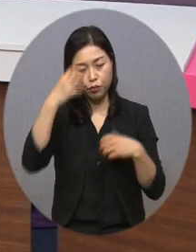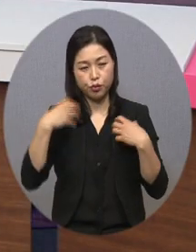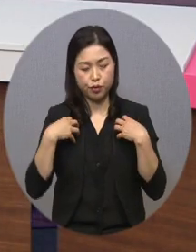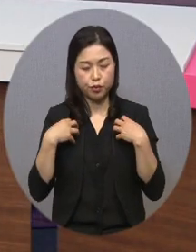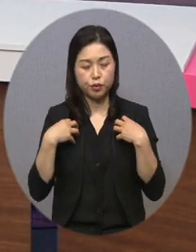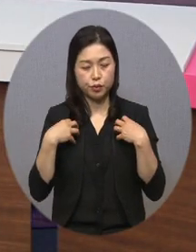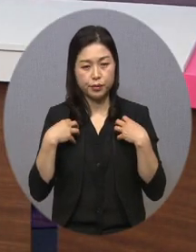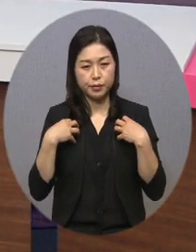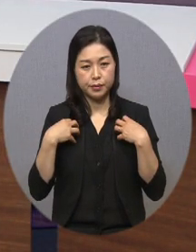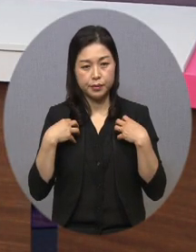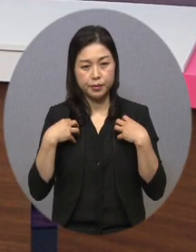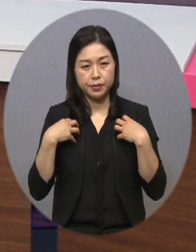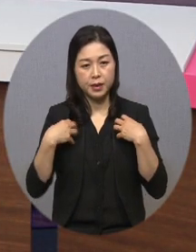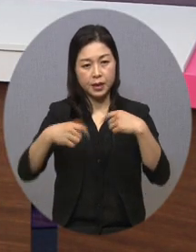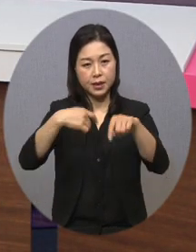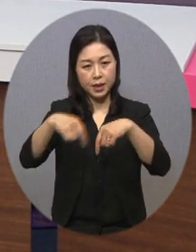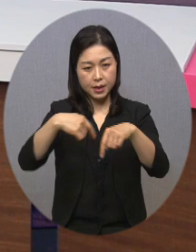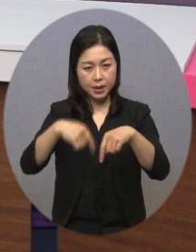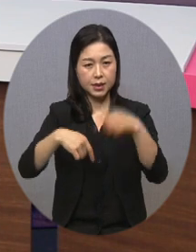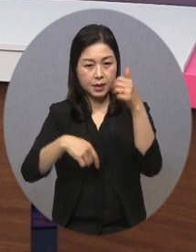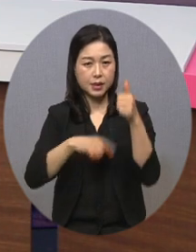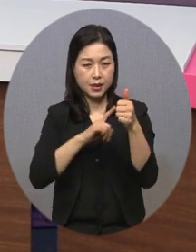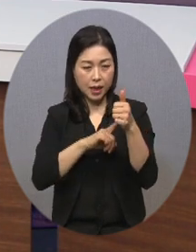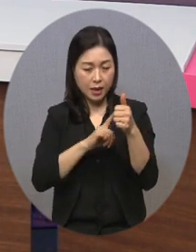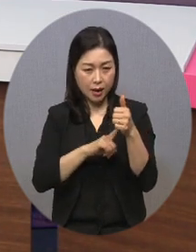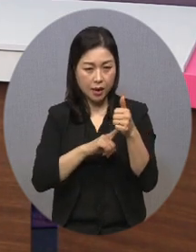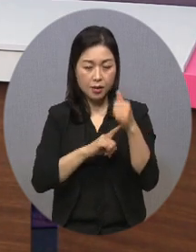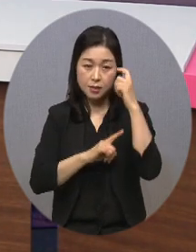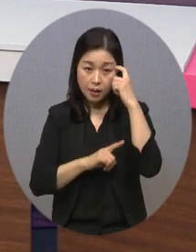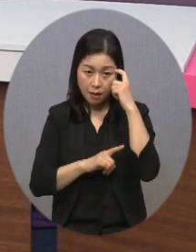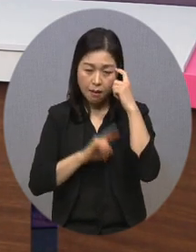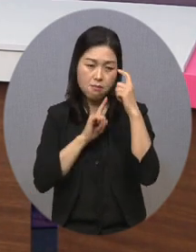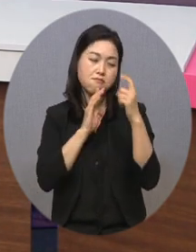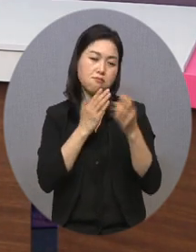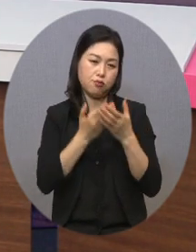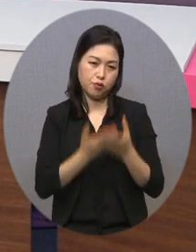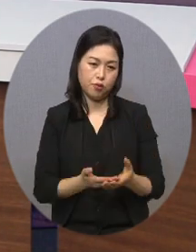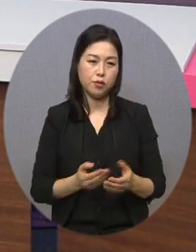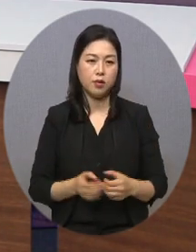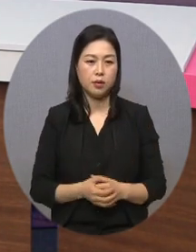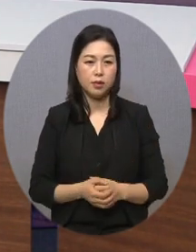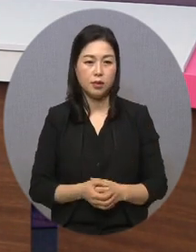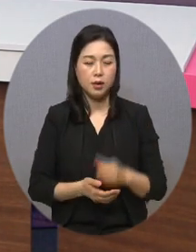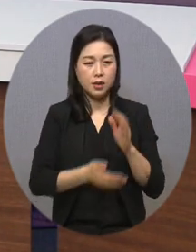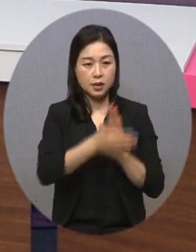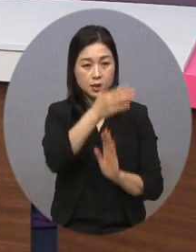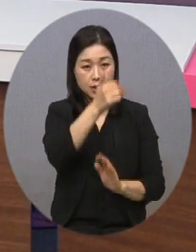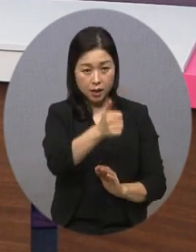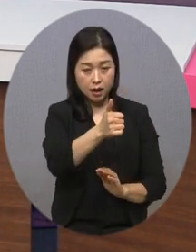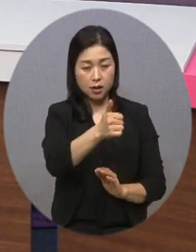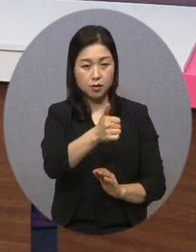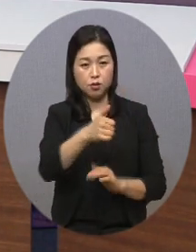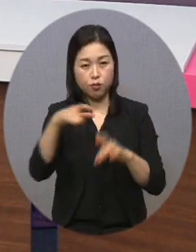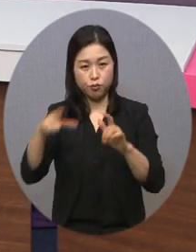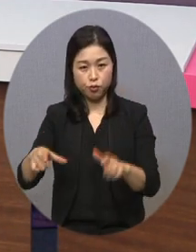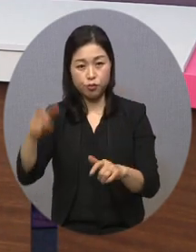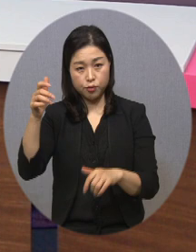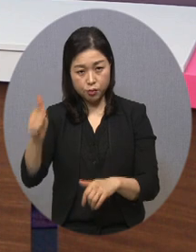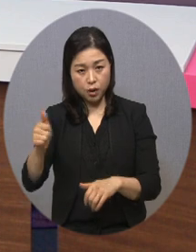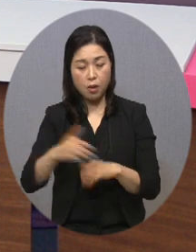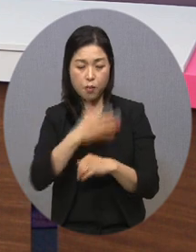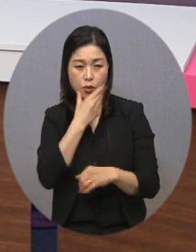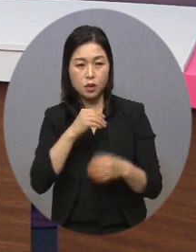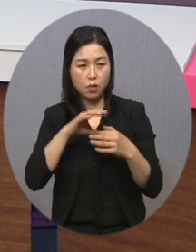경우에는 지방자치단체장의 철학이 굉장히 중요합니다. 시장 군수가 복지에 대해서 어떤 철학을